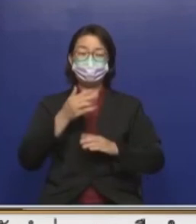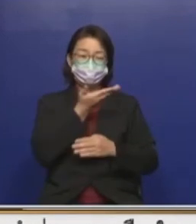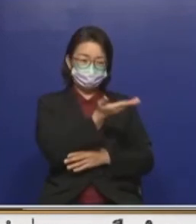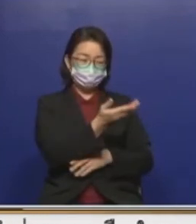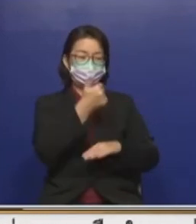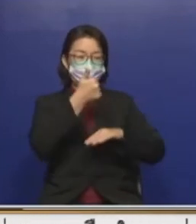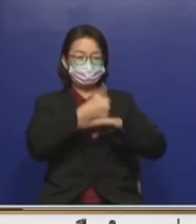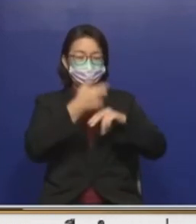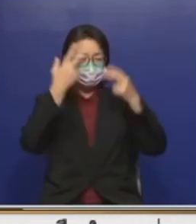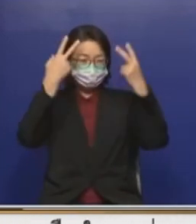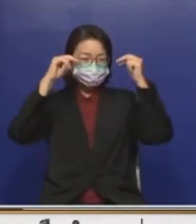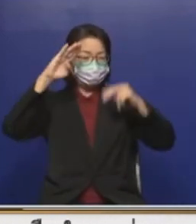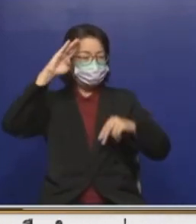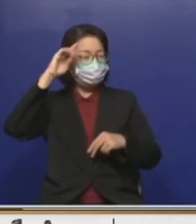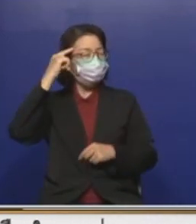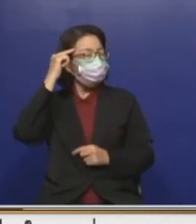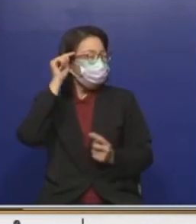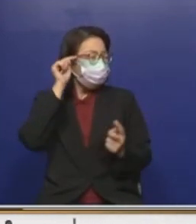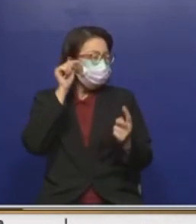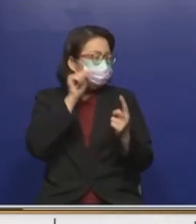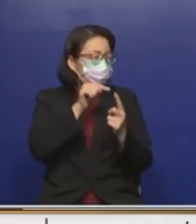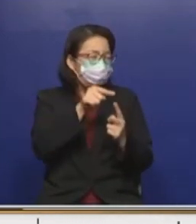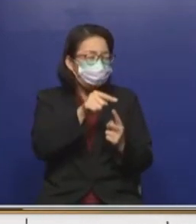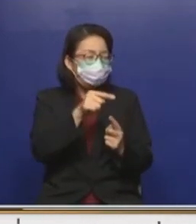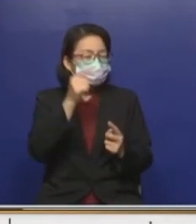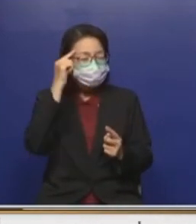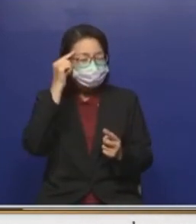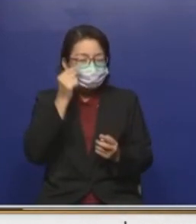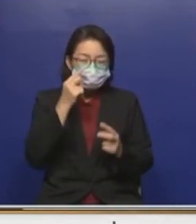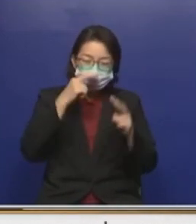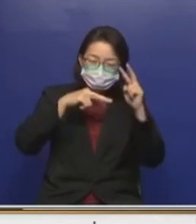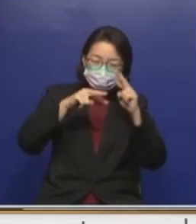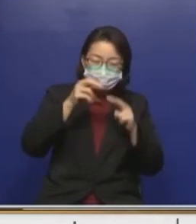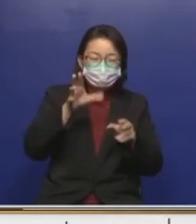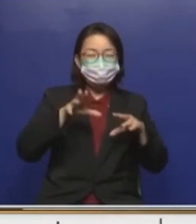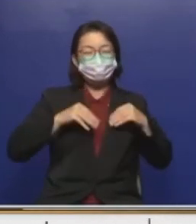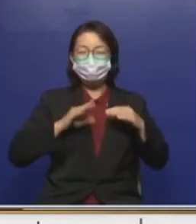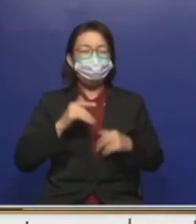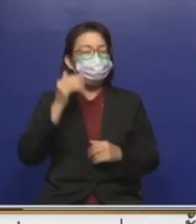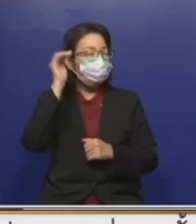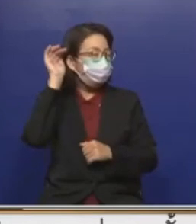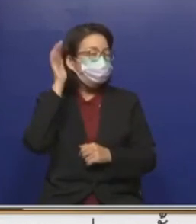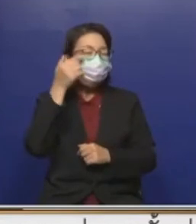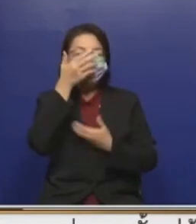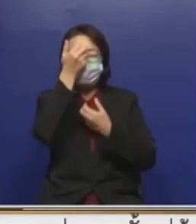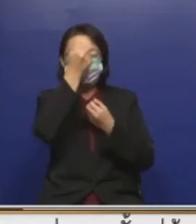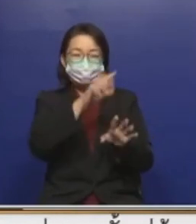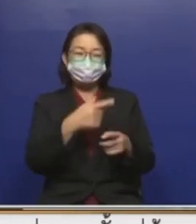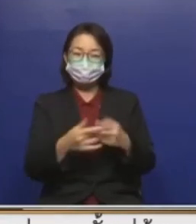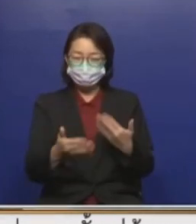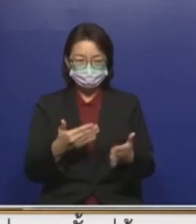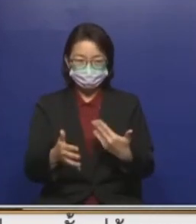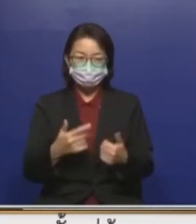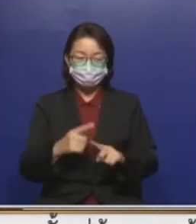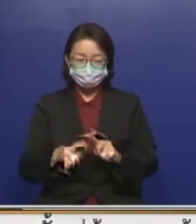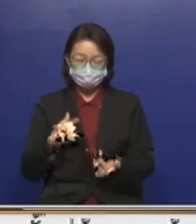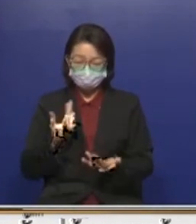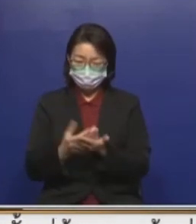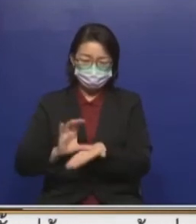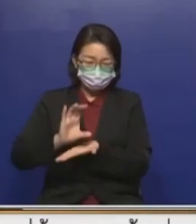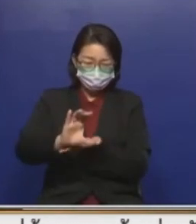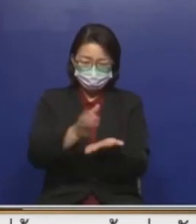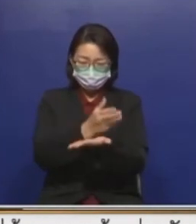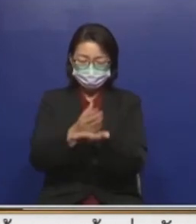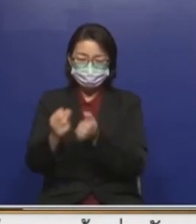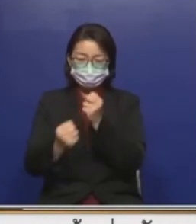ดหวังว่าจะเกิดการพัฒนาในเรื่องนี้สำหรับตัวท่านดิฉันได้แต่หวังว่าในการจัดสรรงบประมาณในปี